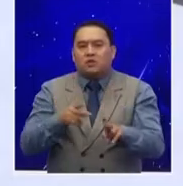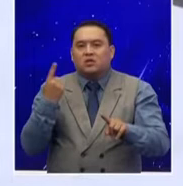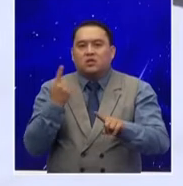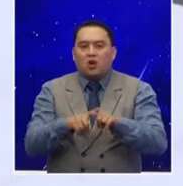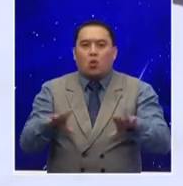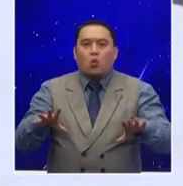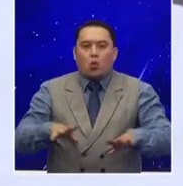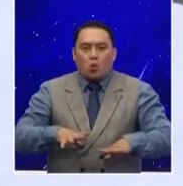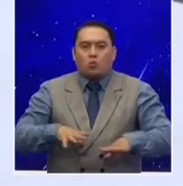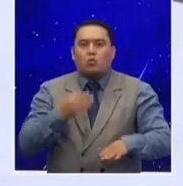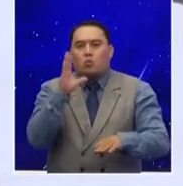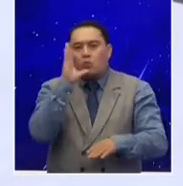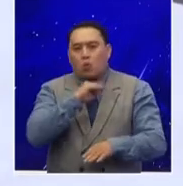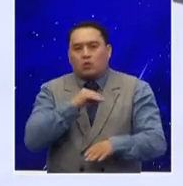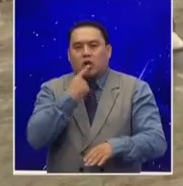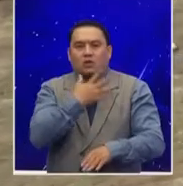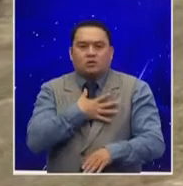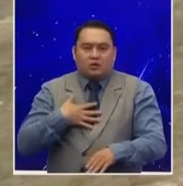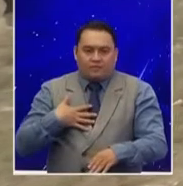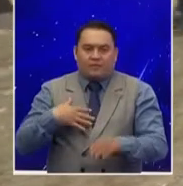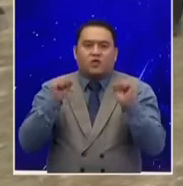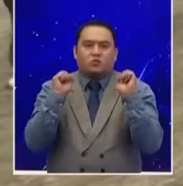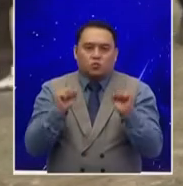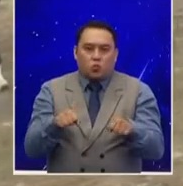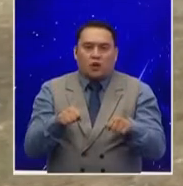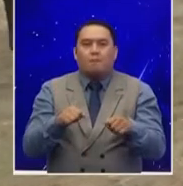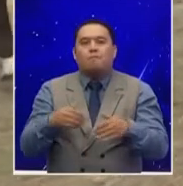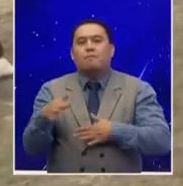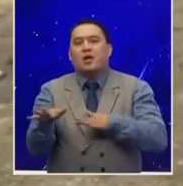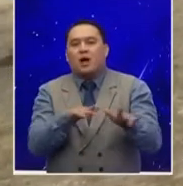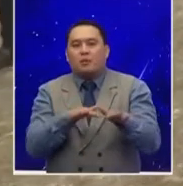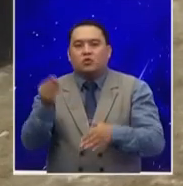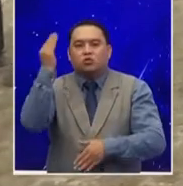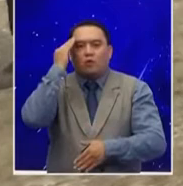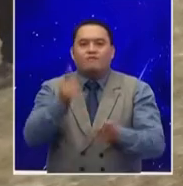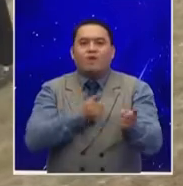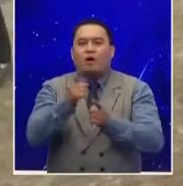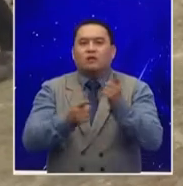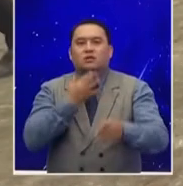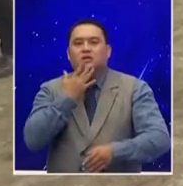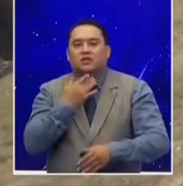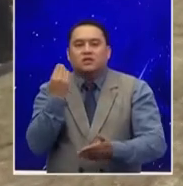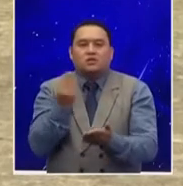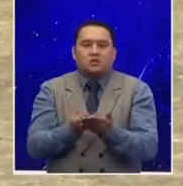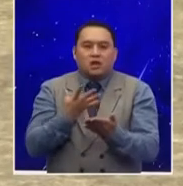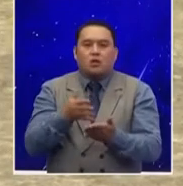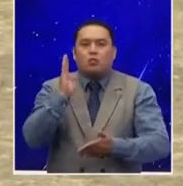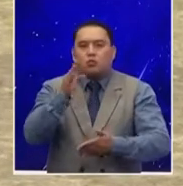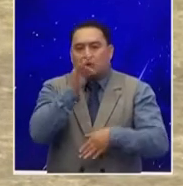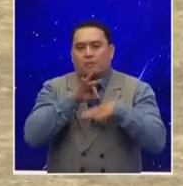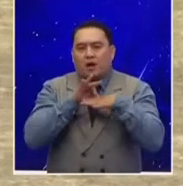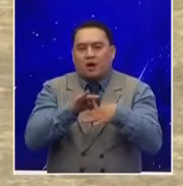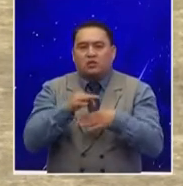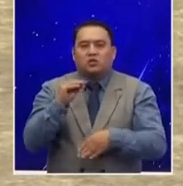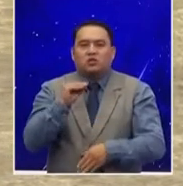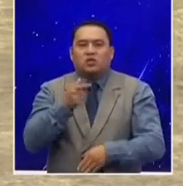техники конь и наездник могут быть травмированы». Добавим, мероприятия, способствующие возрождению национальных ценностей, будут проходить в